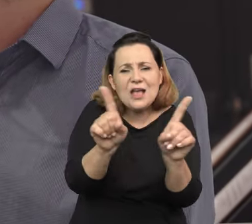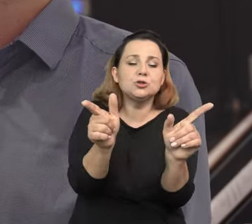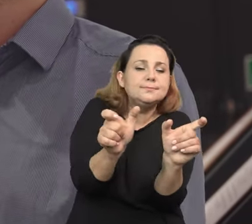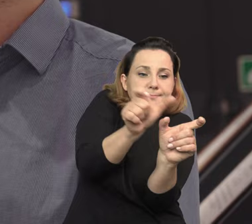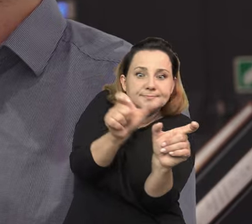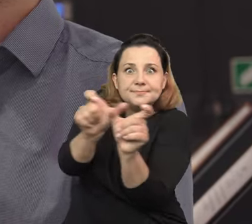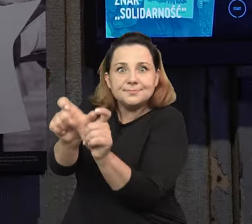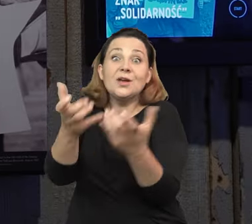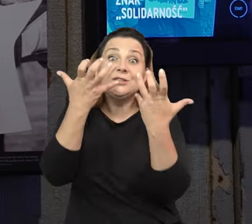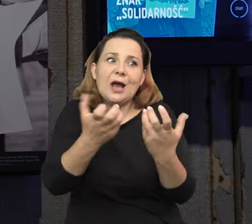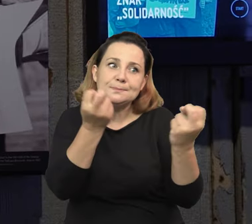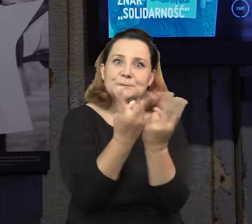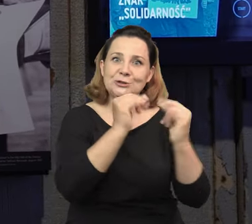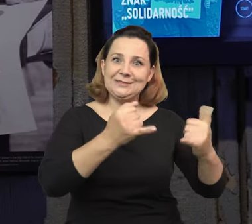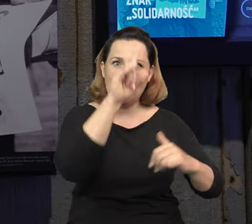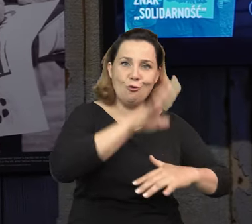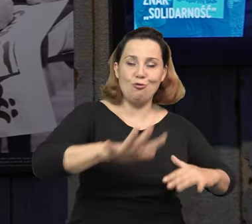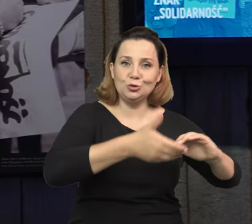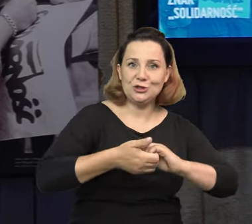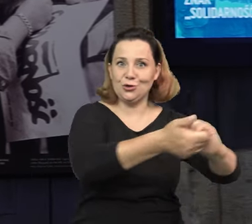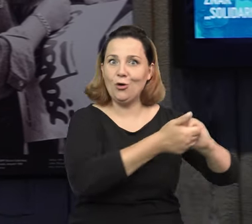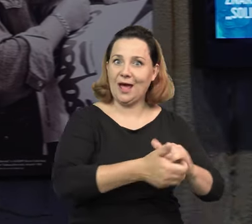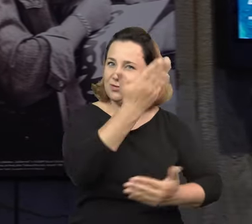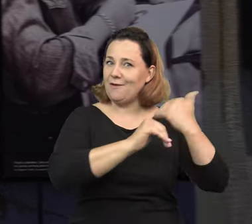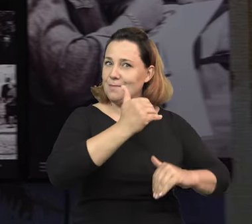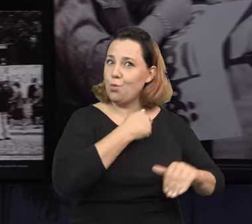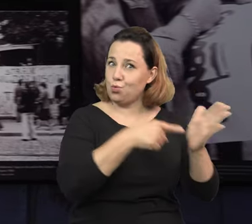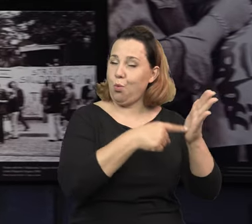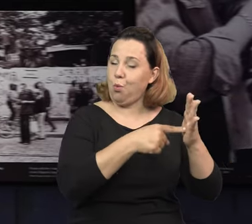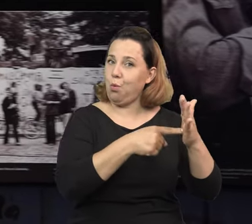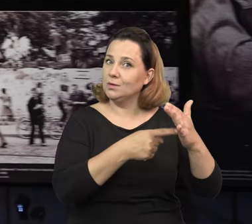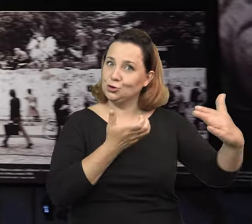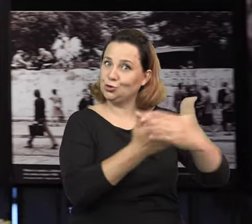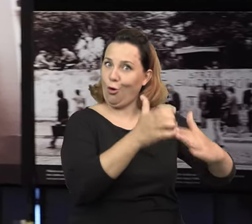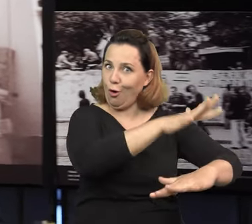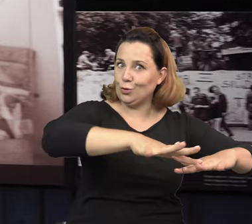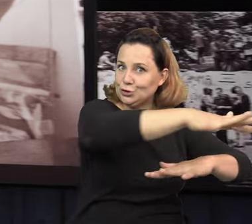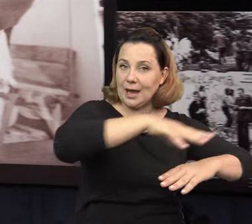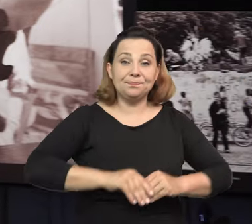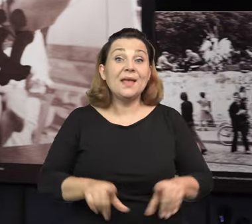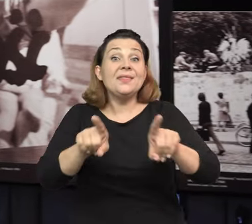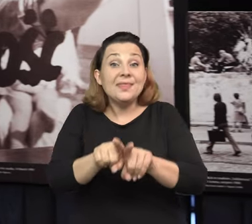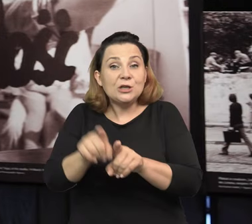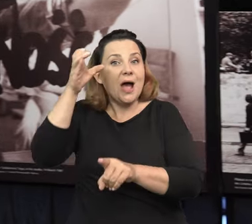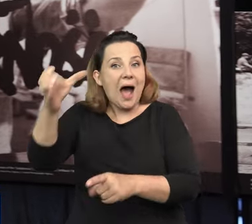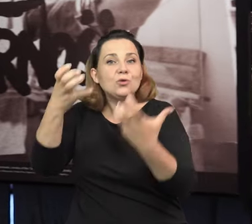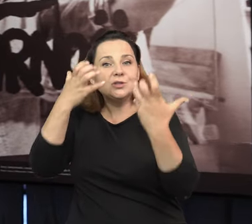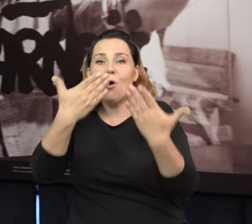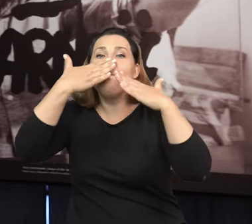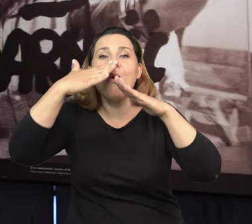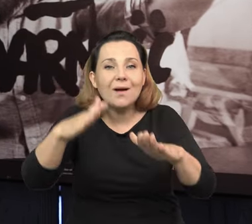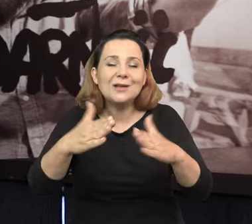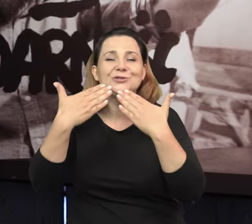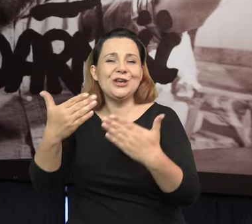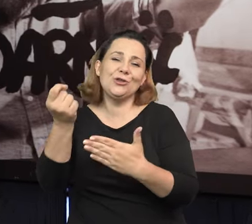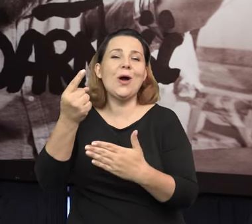drugą, chciał pokazać tą międzyludzką solidarność, która wtedy się pojawiła pod stocznią. I też chciał pokazać tak